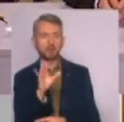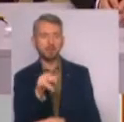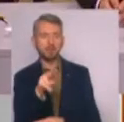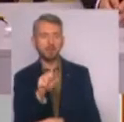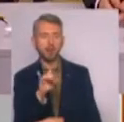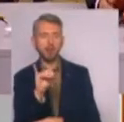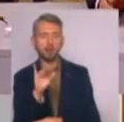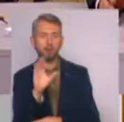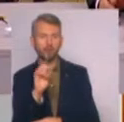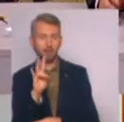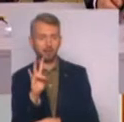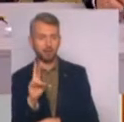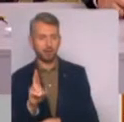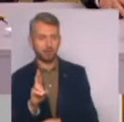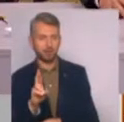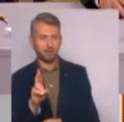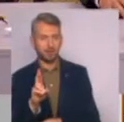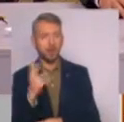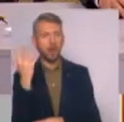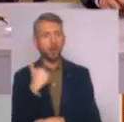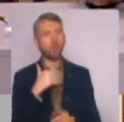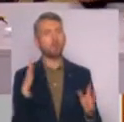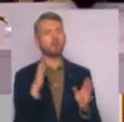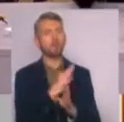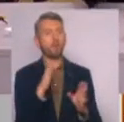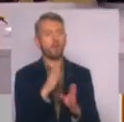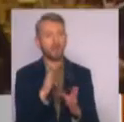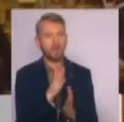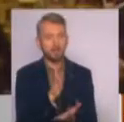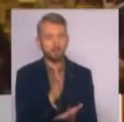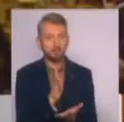випарювання. Коли повітря